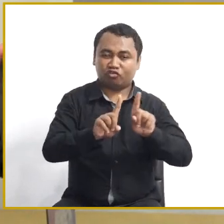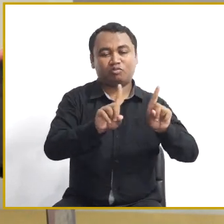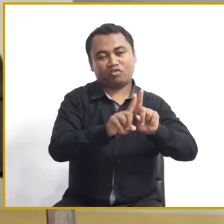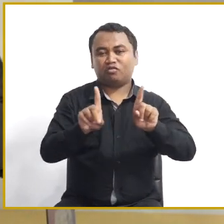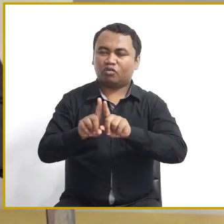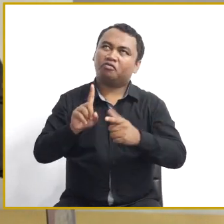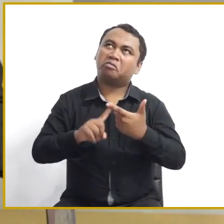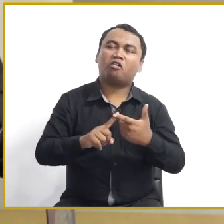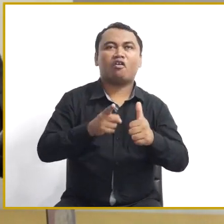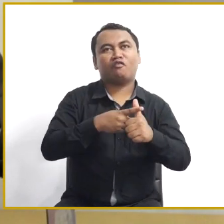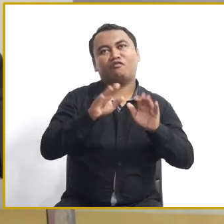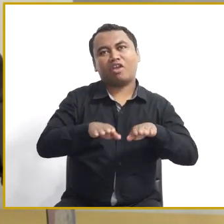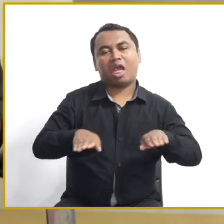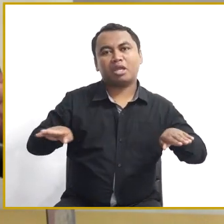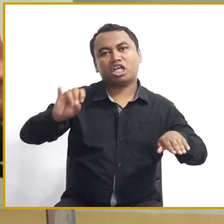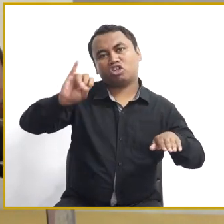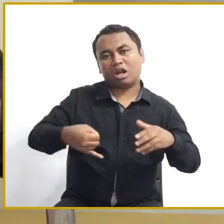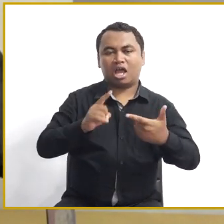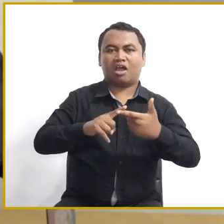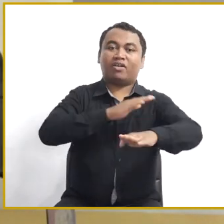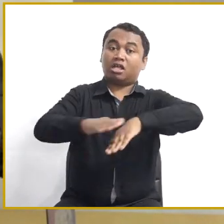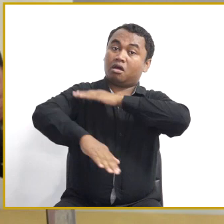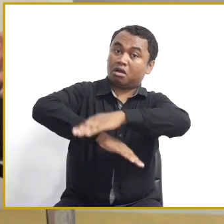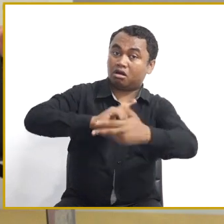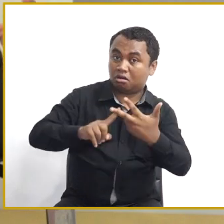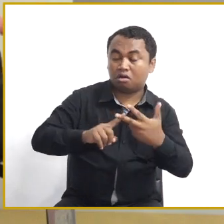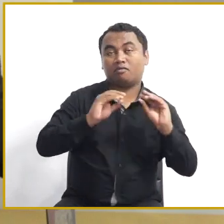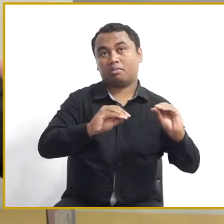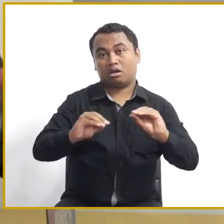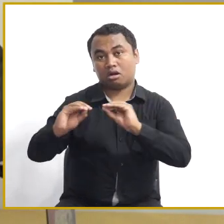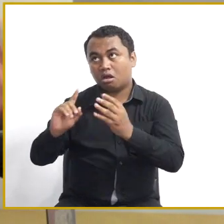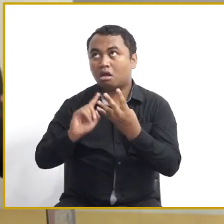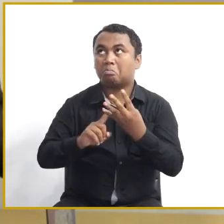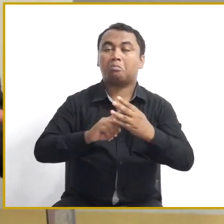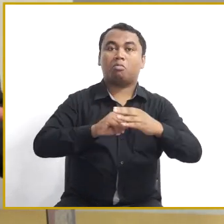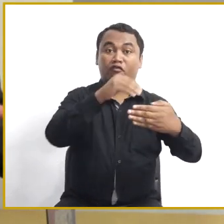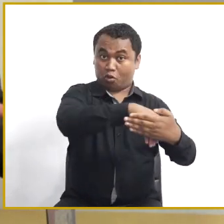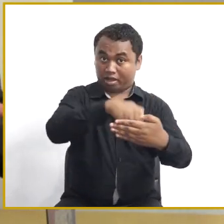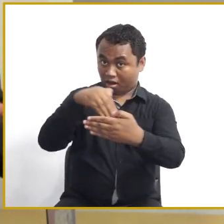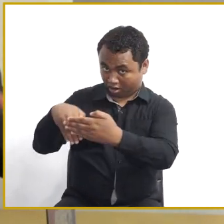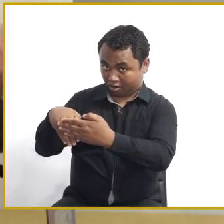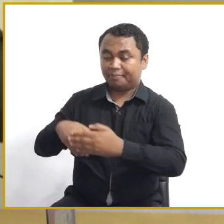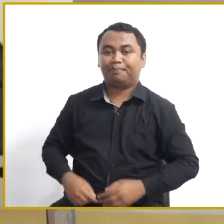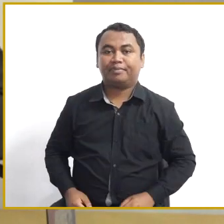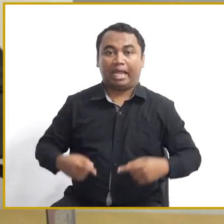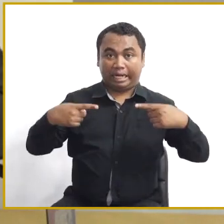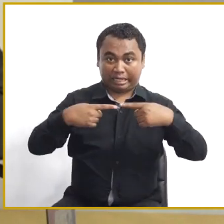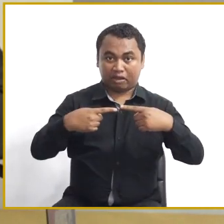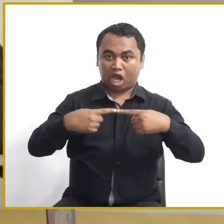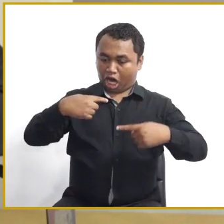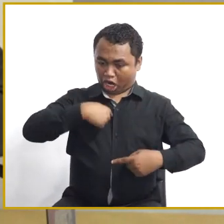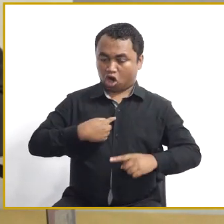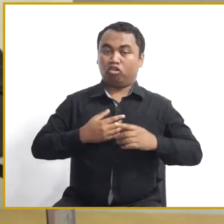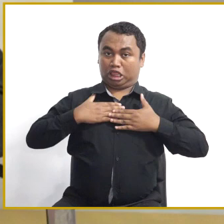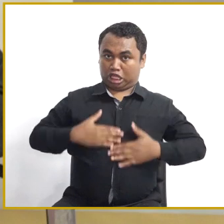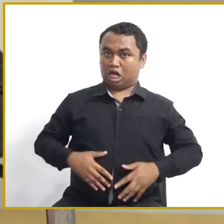resaka fandriampahalemana samy resaka fahasalamana samy resaka fampianarana sy ny fiompiana sy ny sisa ny mahasamy hafa ny